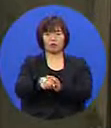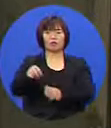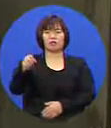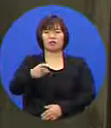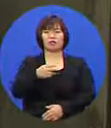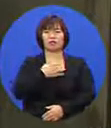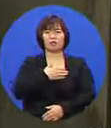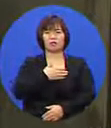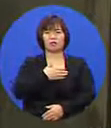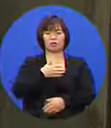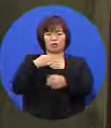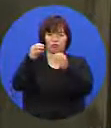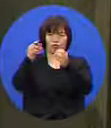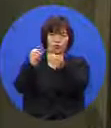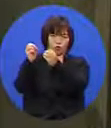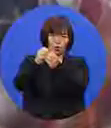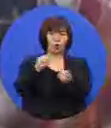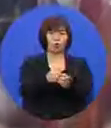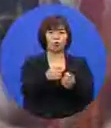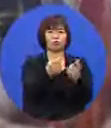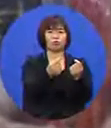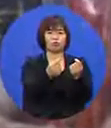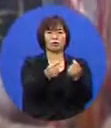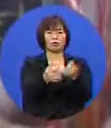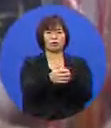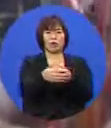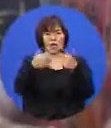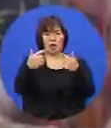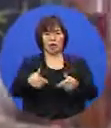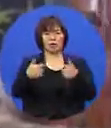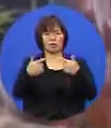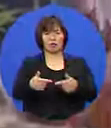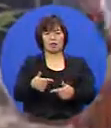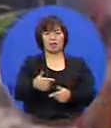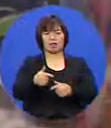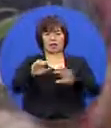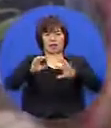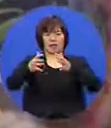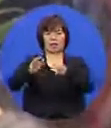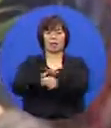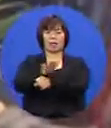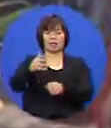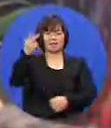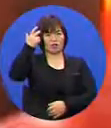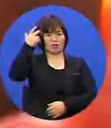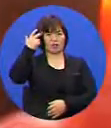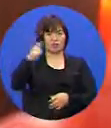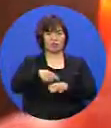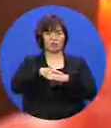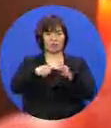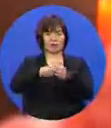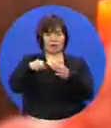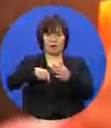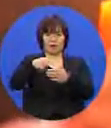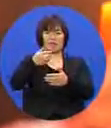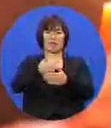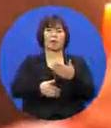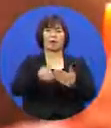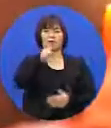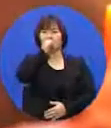저희 불교 전통이 그렇기 때문에 항상 호국정신이 마음속에